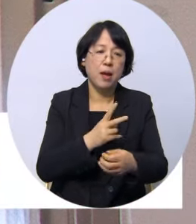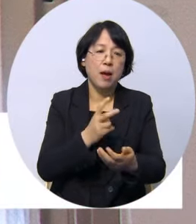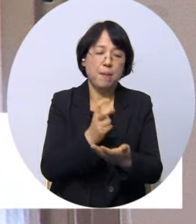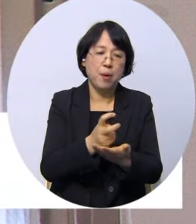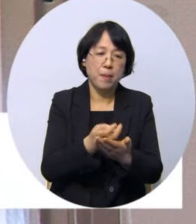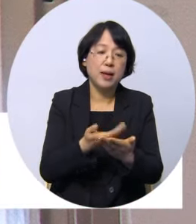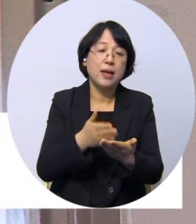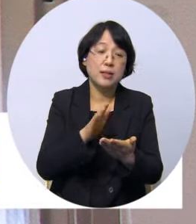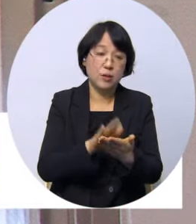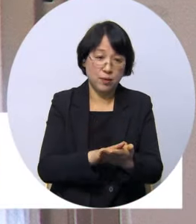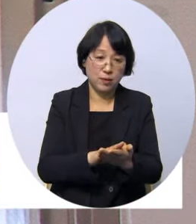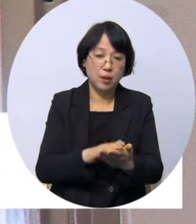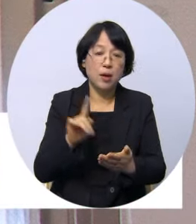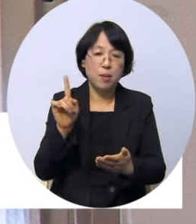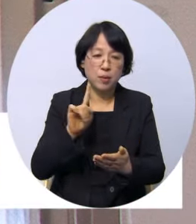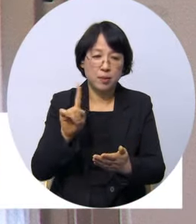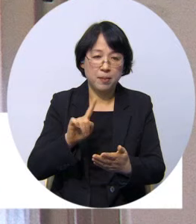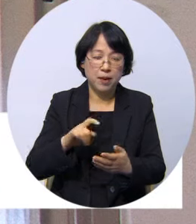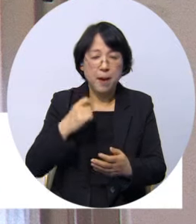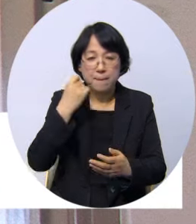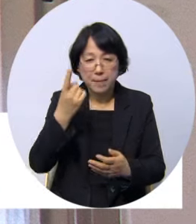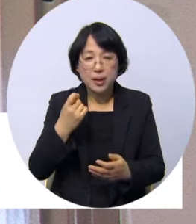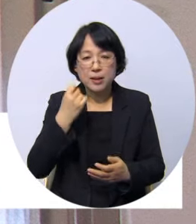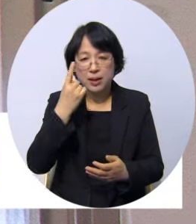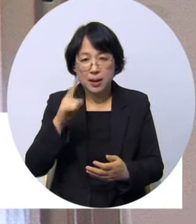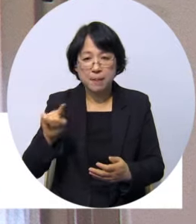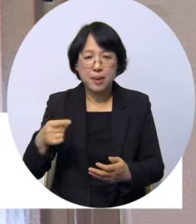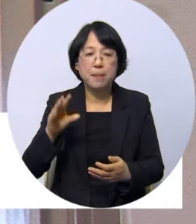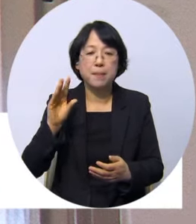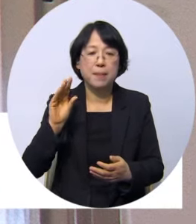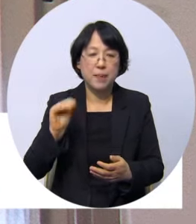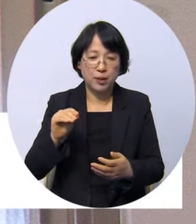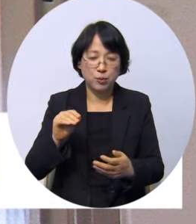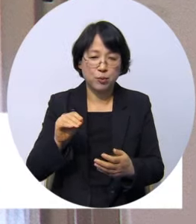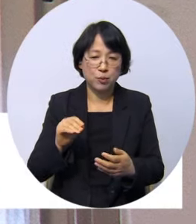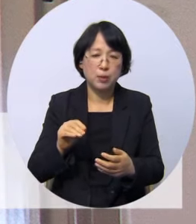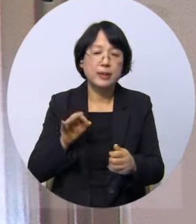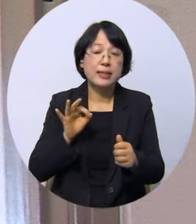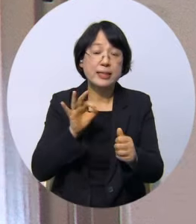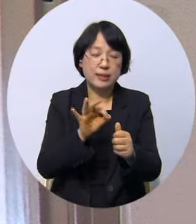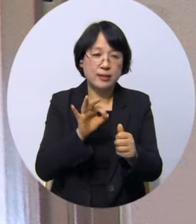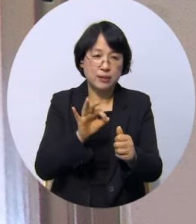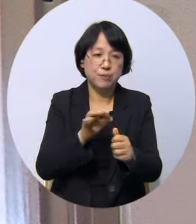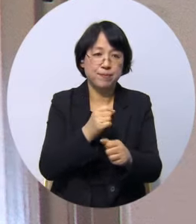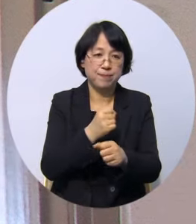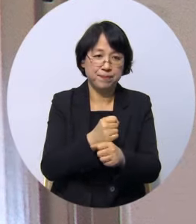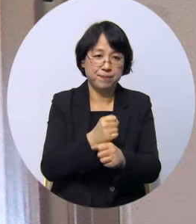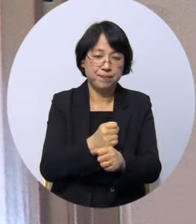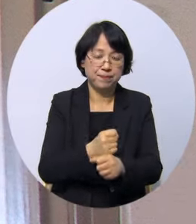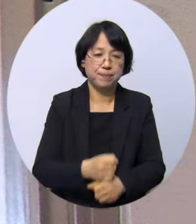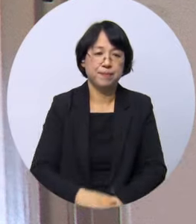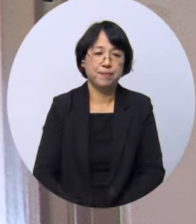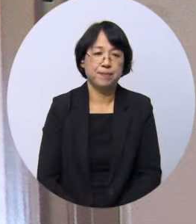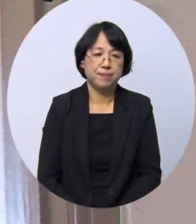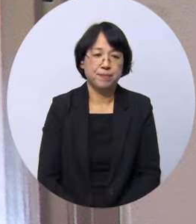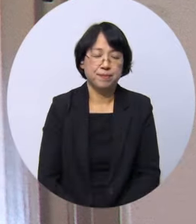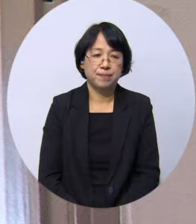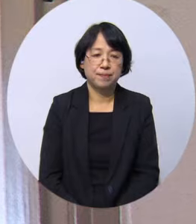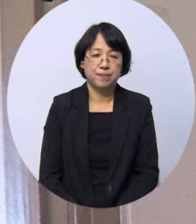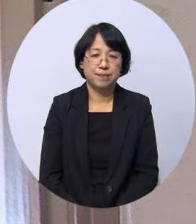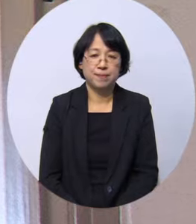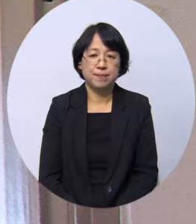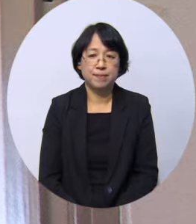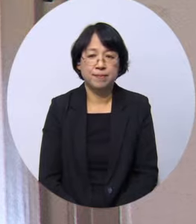매달 100만 원씩 수련비용을 지원하기로 했습니다 의사 집단행동 중대본 브리핑 내용 직접